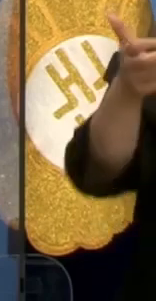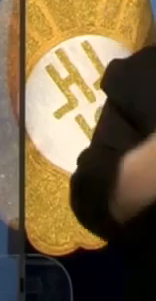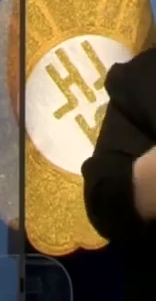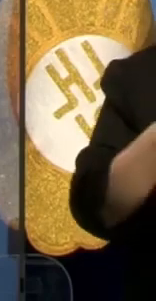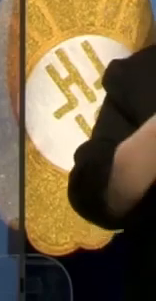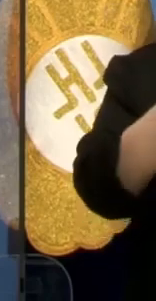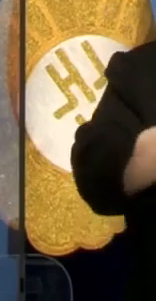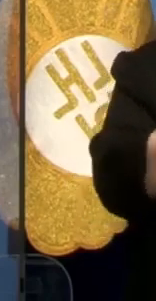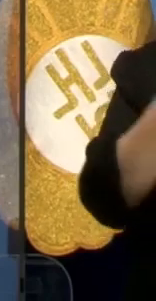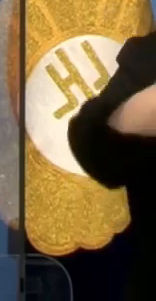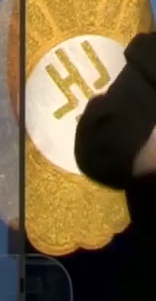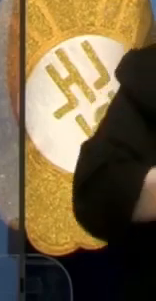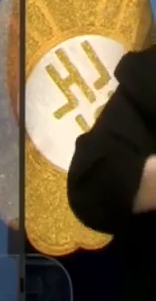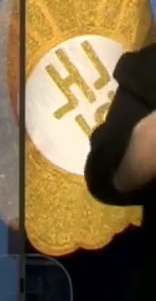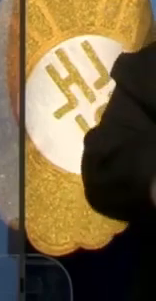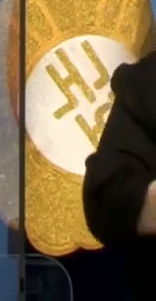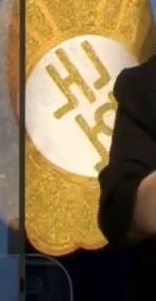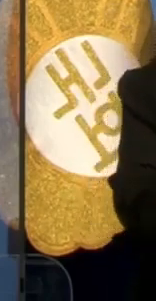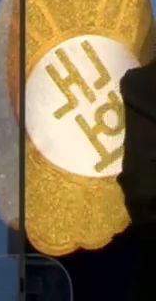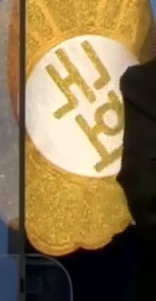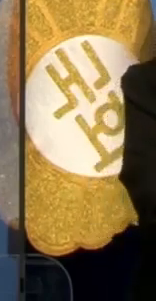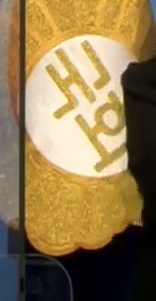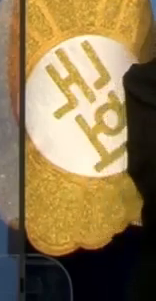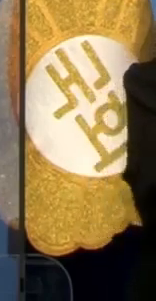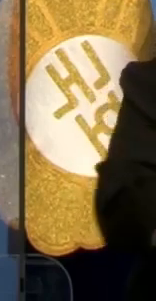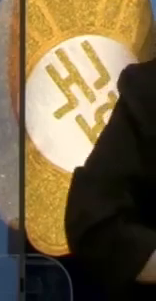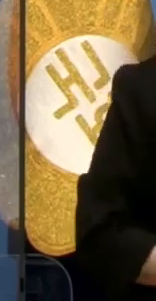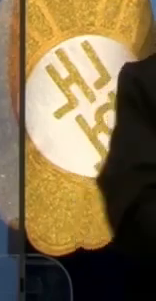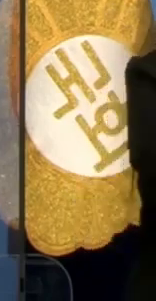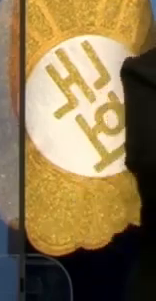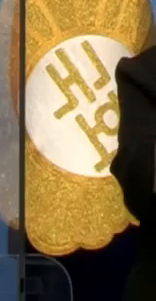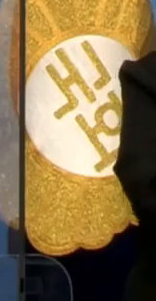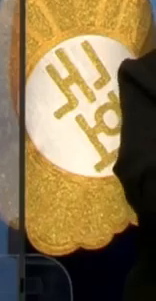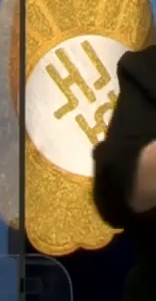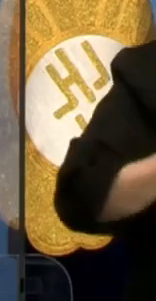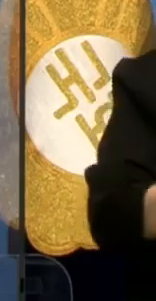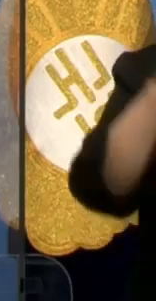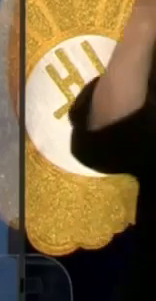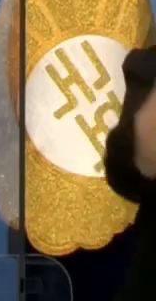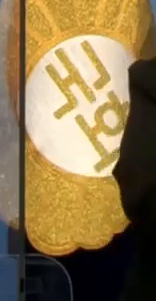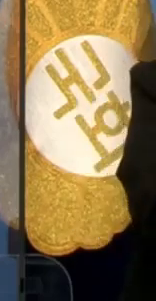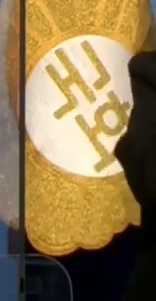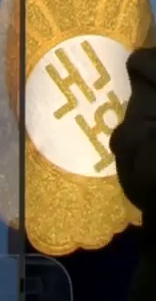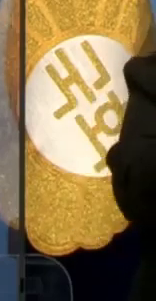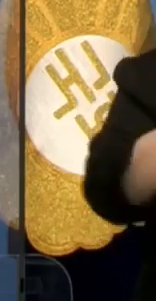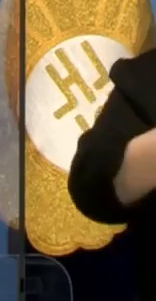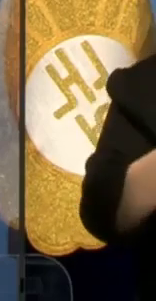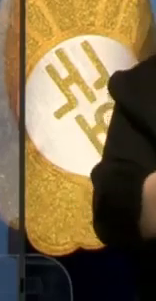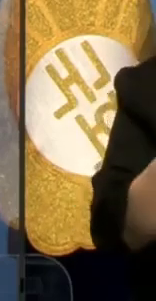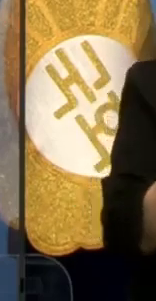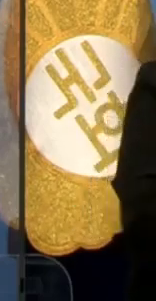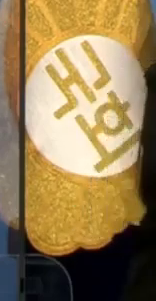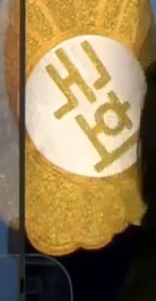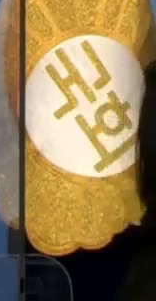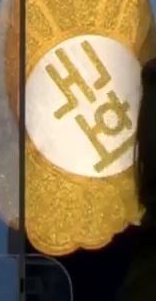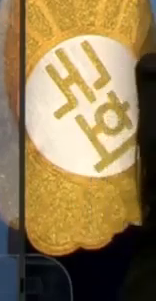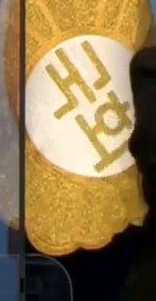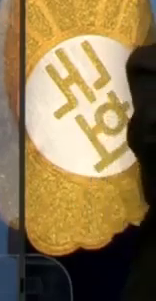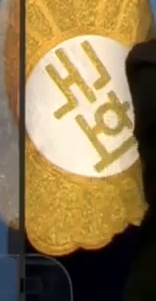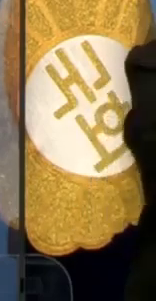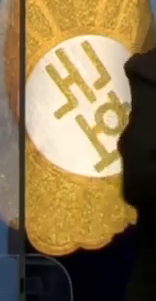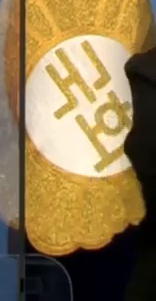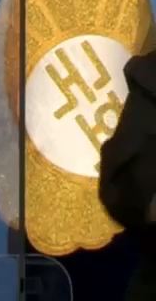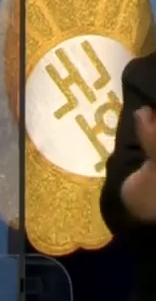등 독립운동에 앞장섰습니다. 해방 후 고향에 돌아왔다가 공산 치하를 피해 1947년에